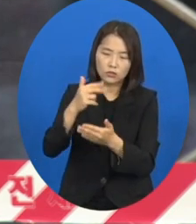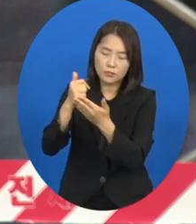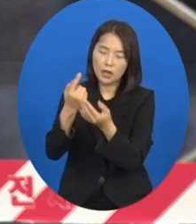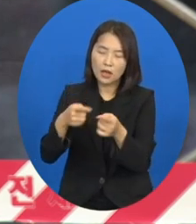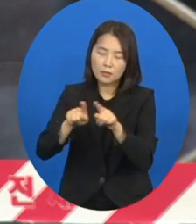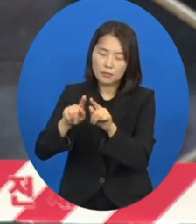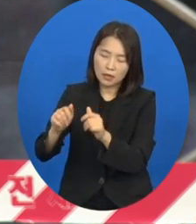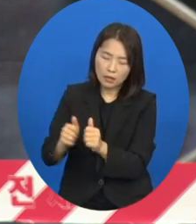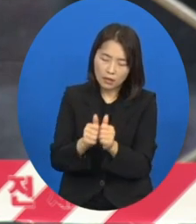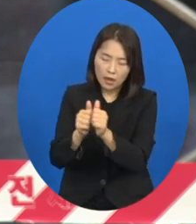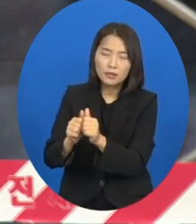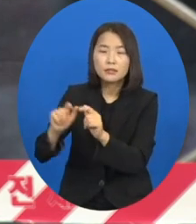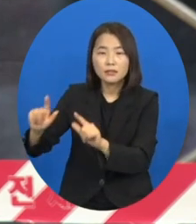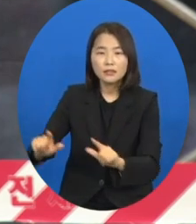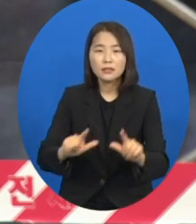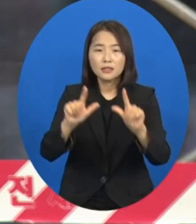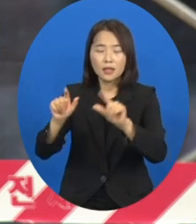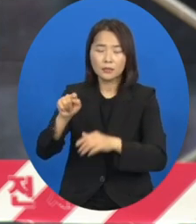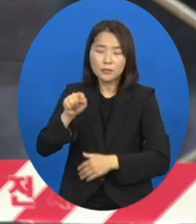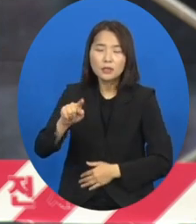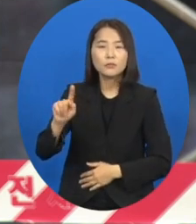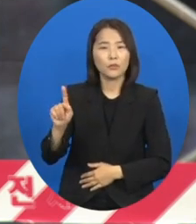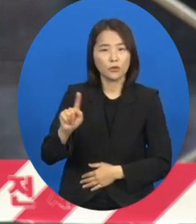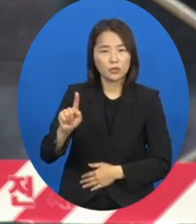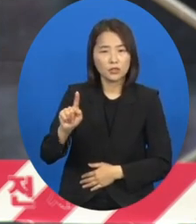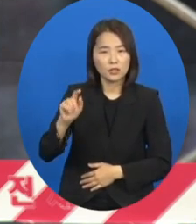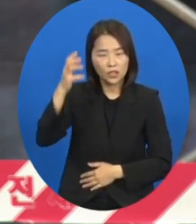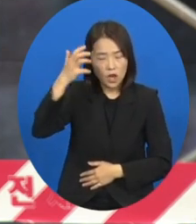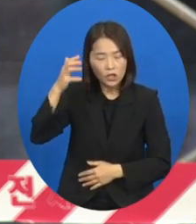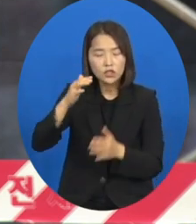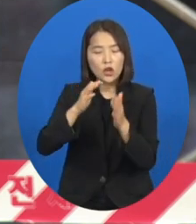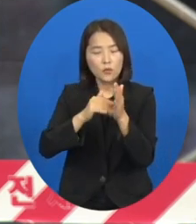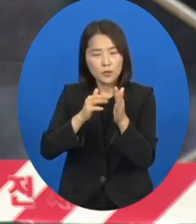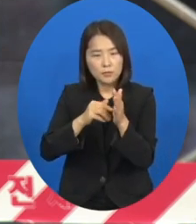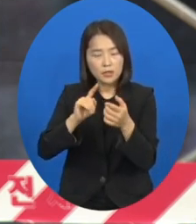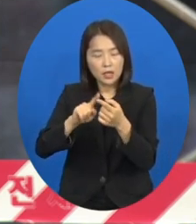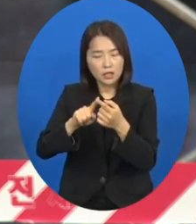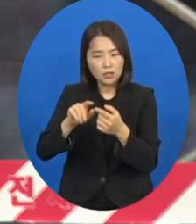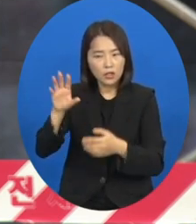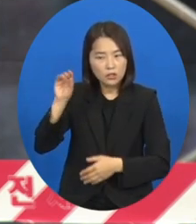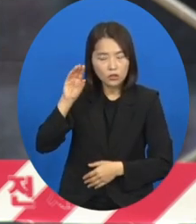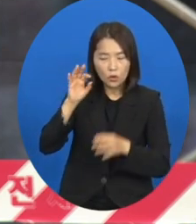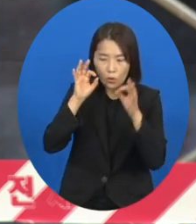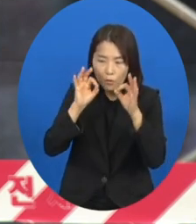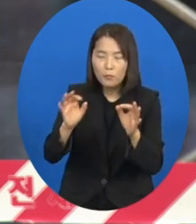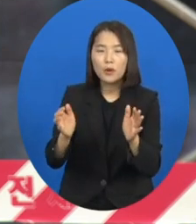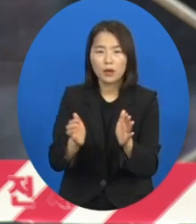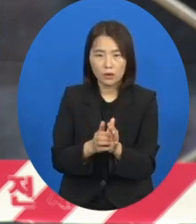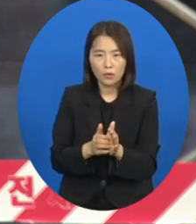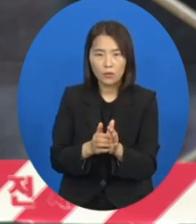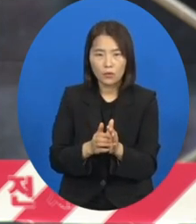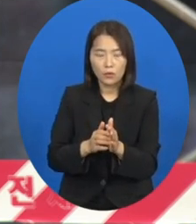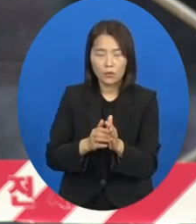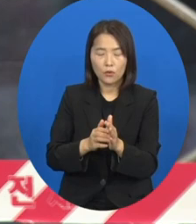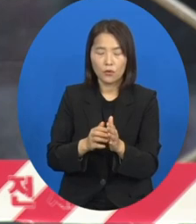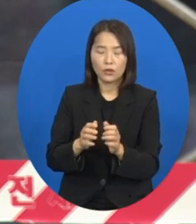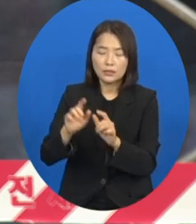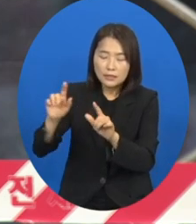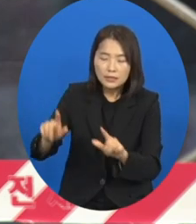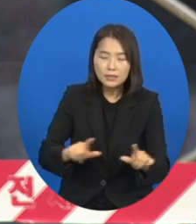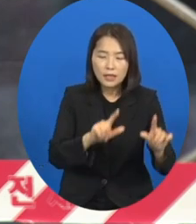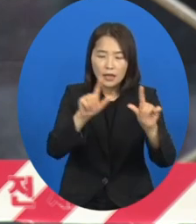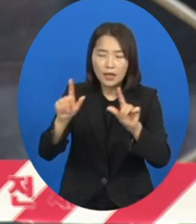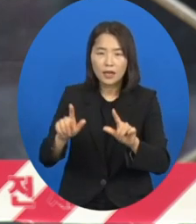삶, 이것이 무엇인지 영적인 비밀을 우리가 들었고 그 하루하루의 삶을 살겠노라